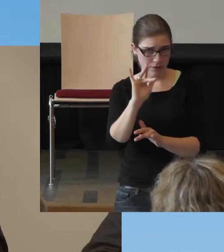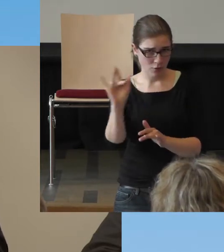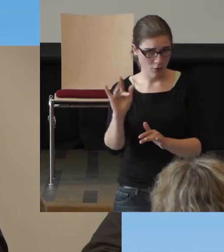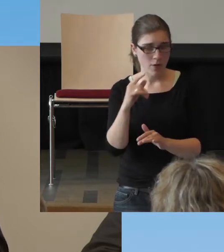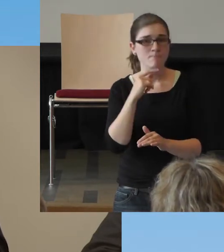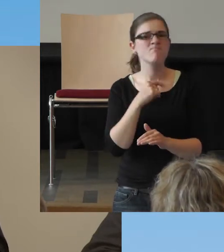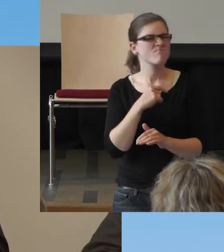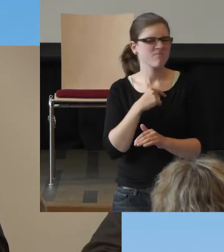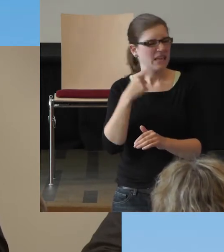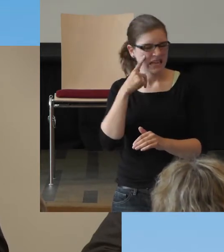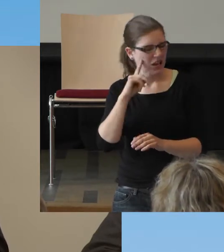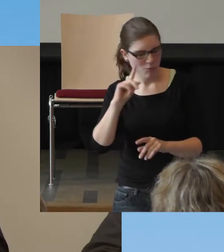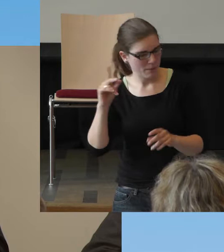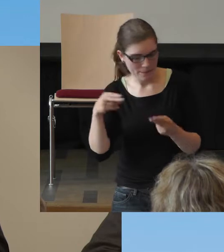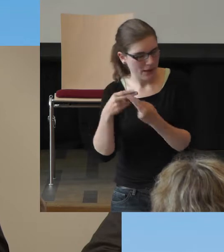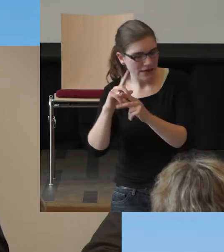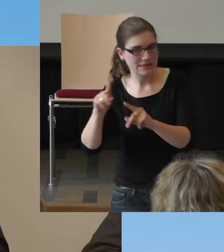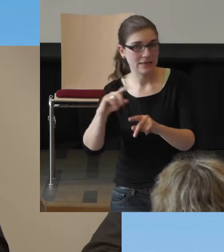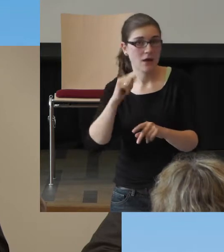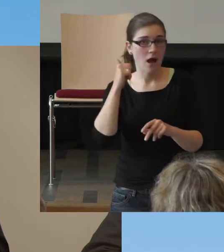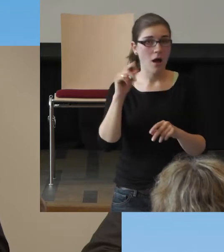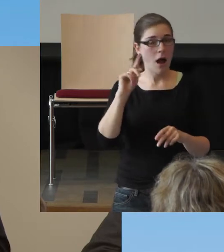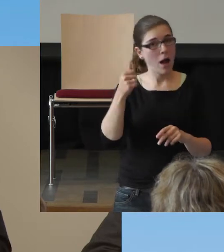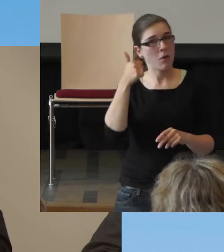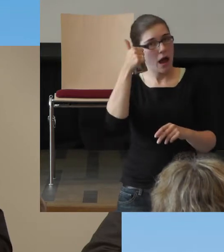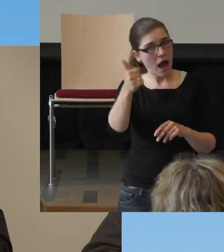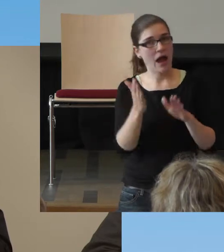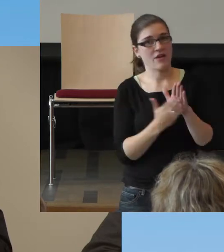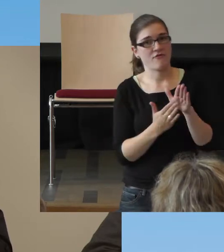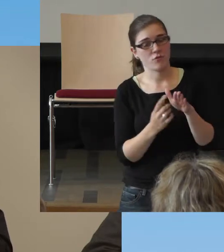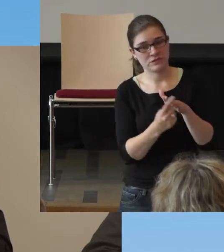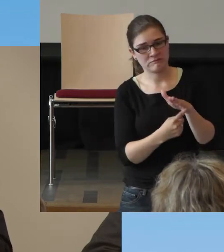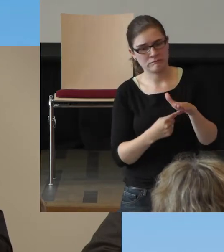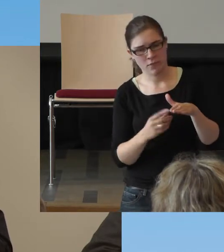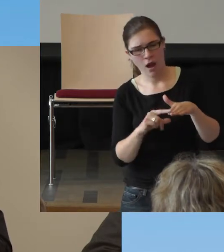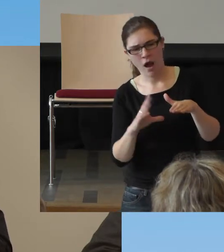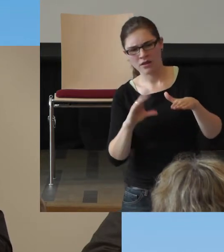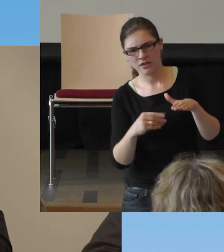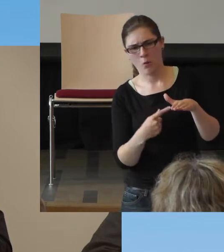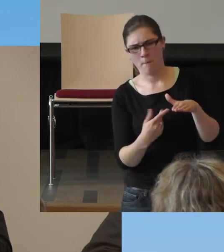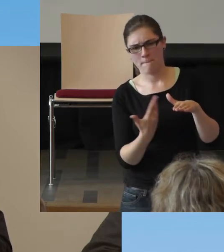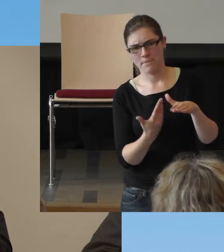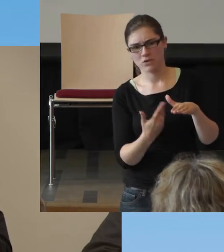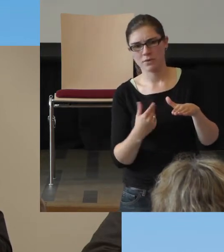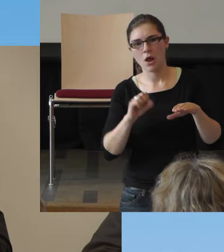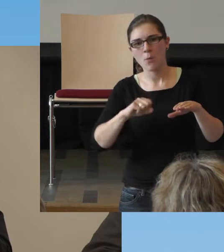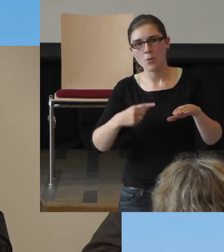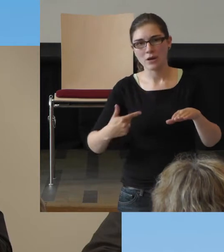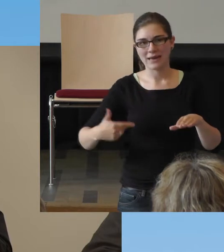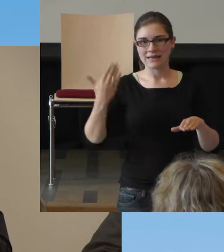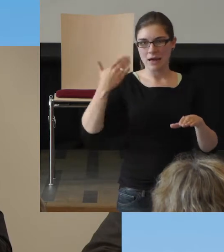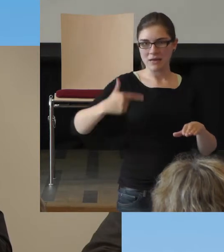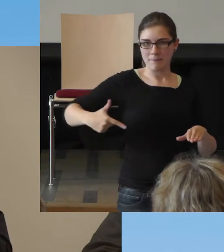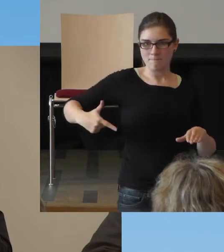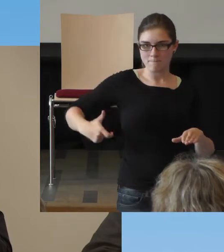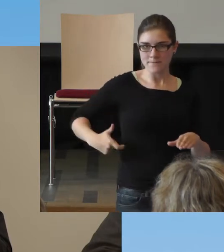Sie an einem Fuß eine umschriebene Stelle haben, die taub ist, dann würde ich eher davon ausgehen, dass durch den Einstich vielleicht ein Nerv etwas